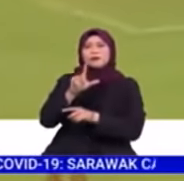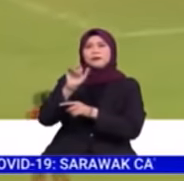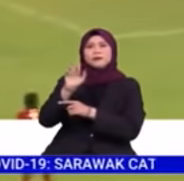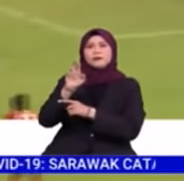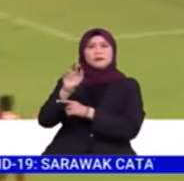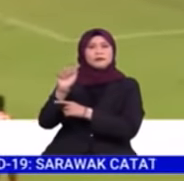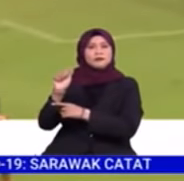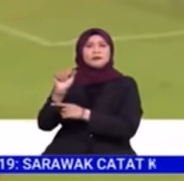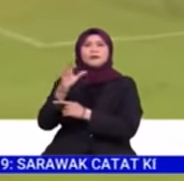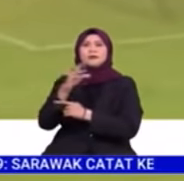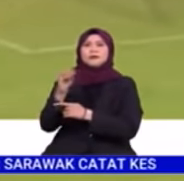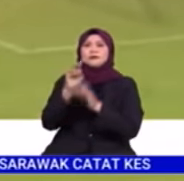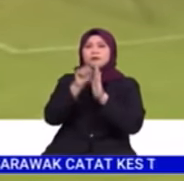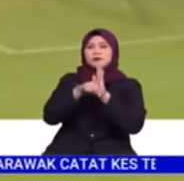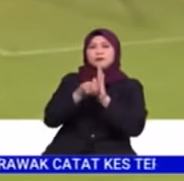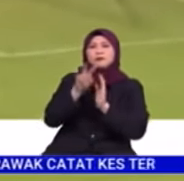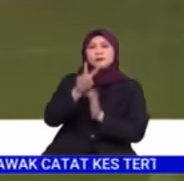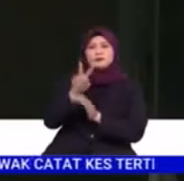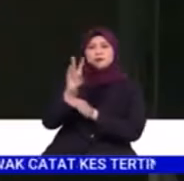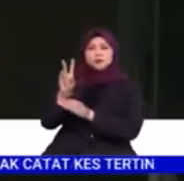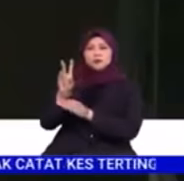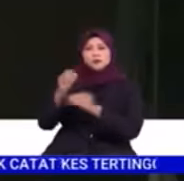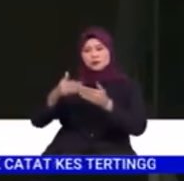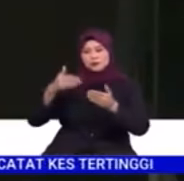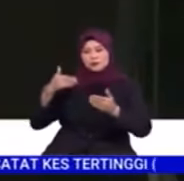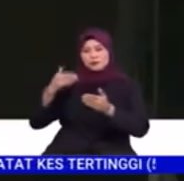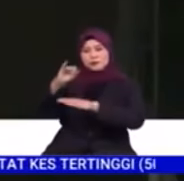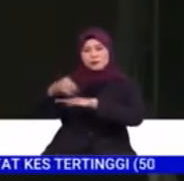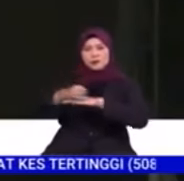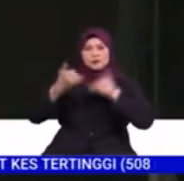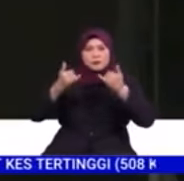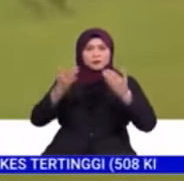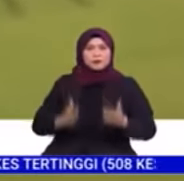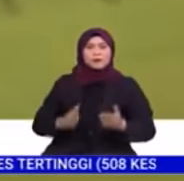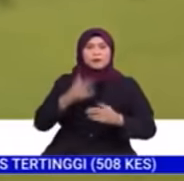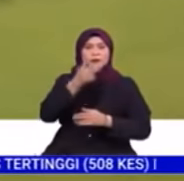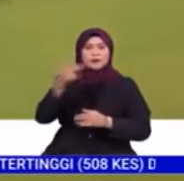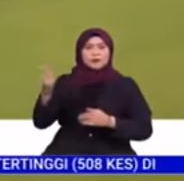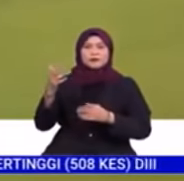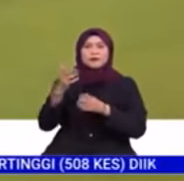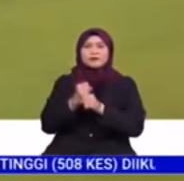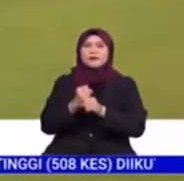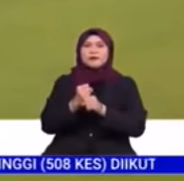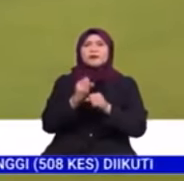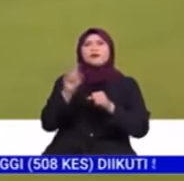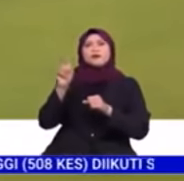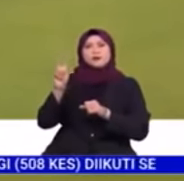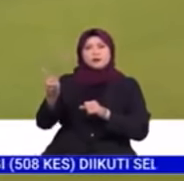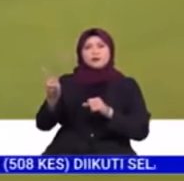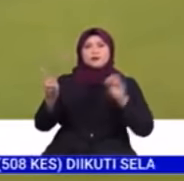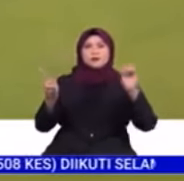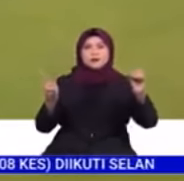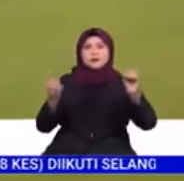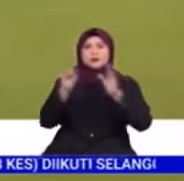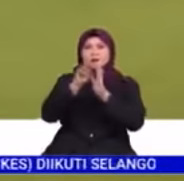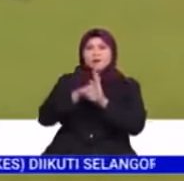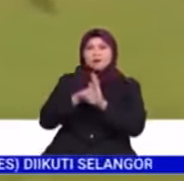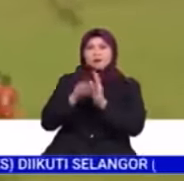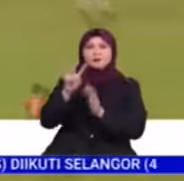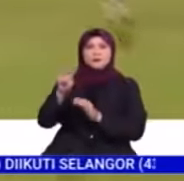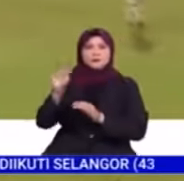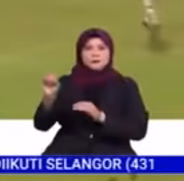centmin ke-27 sebelum pemain impor Indonesia saddil Ramdani menjadikan kedudukan dua kosong kepada menit